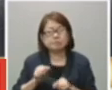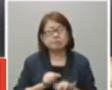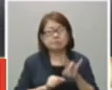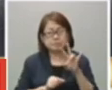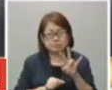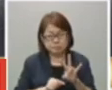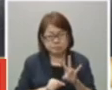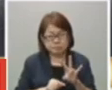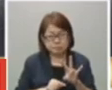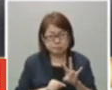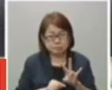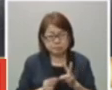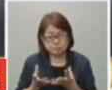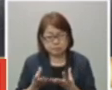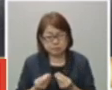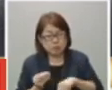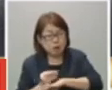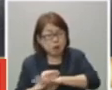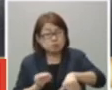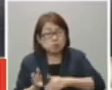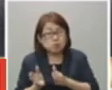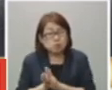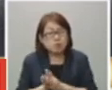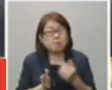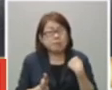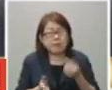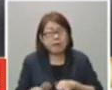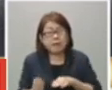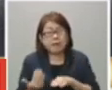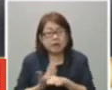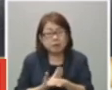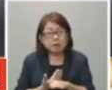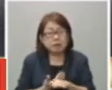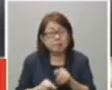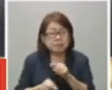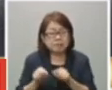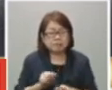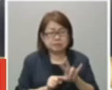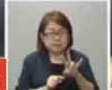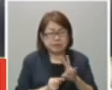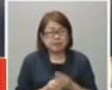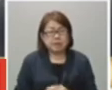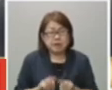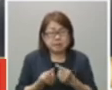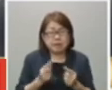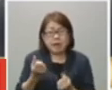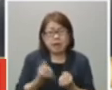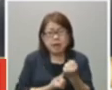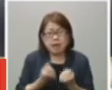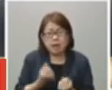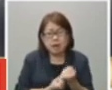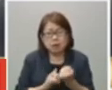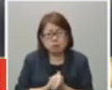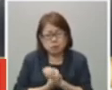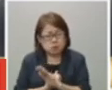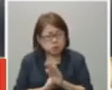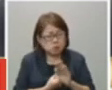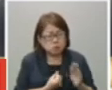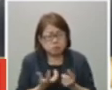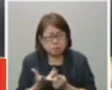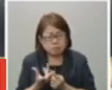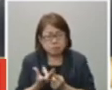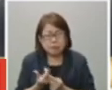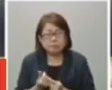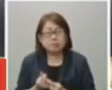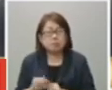7% ของพื้นที่โดยรวมของกรุงเทพมหานครขณะที่นะครับปริมาณรถของเราเนี่ยเรามีรถ10ล้านคัน